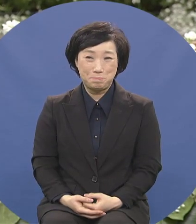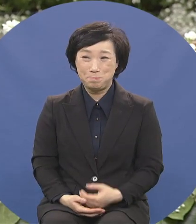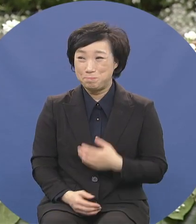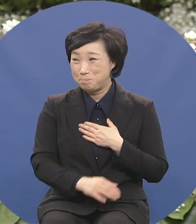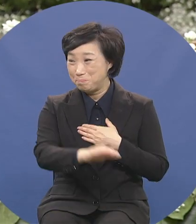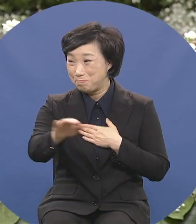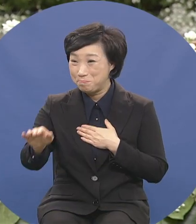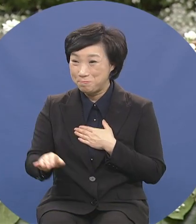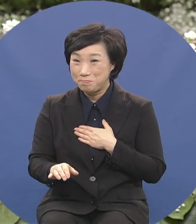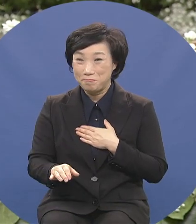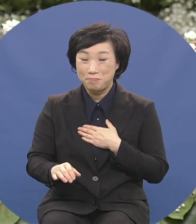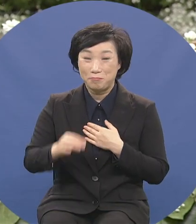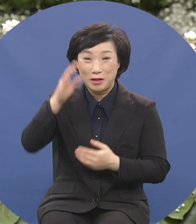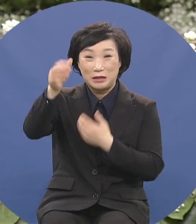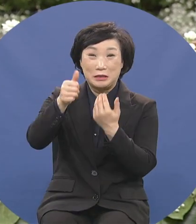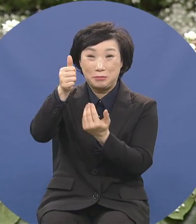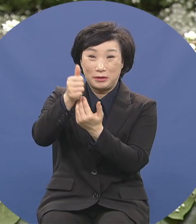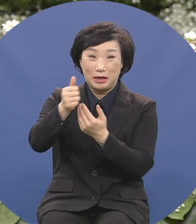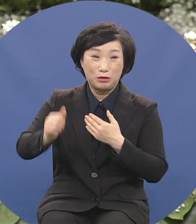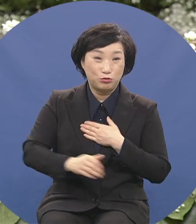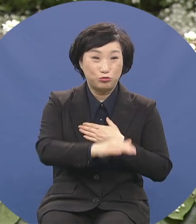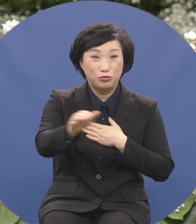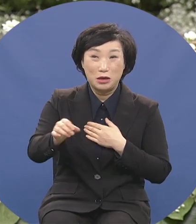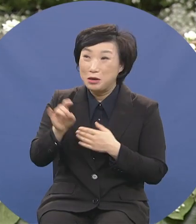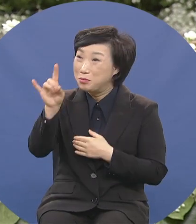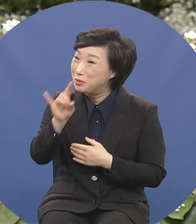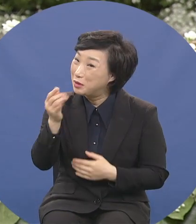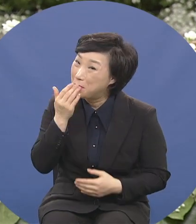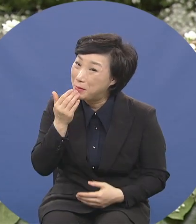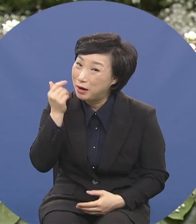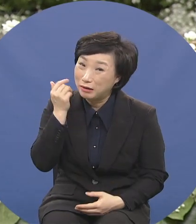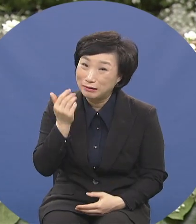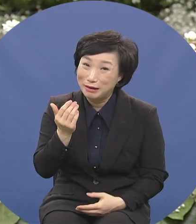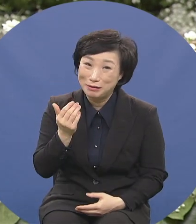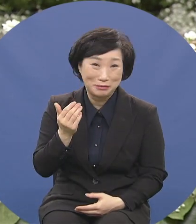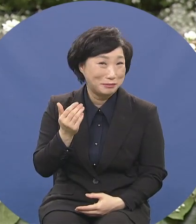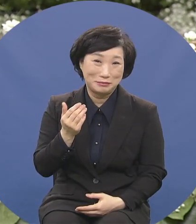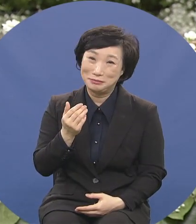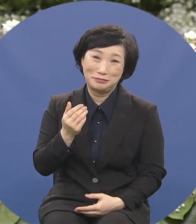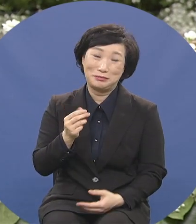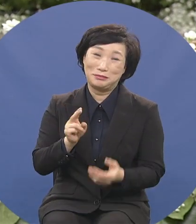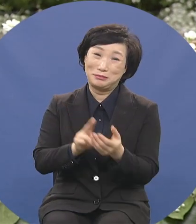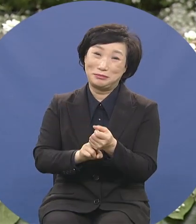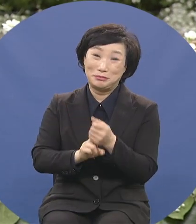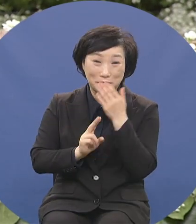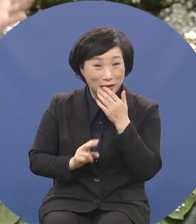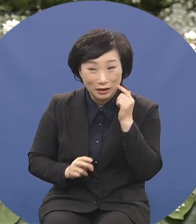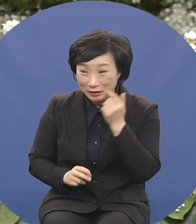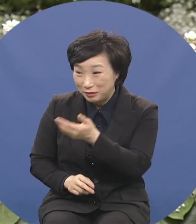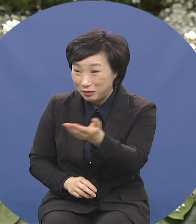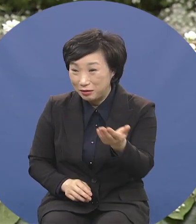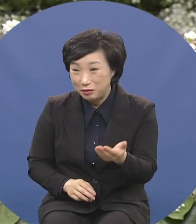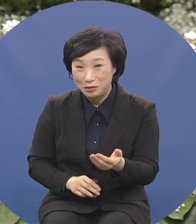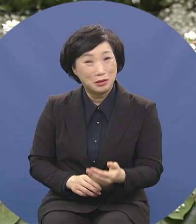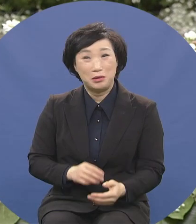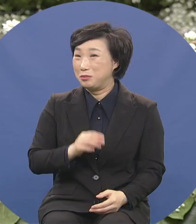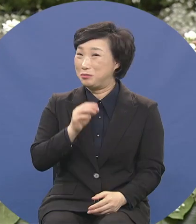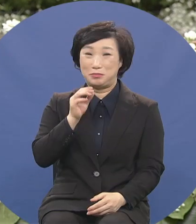어떻게 우리가 그분 앞에 핑계할 수 있으며 숨길 수 있으며